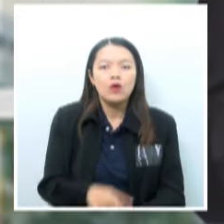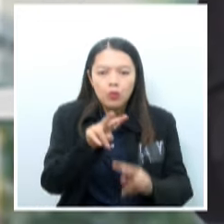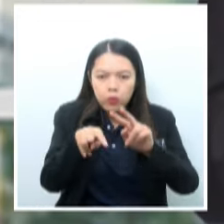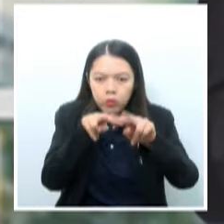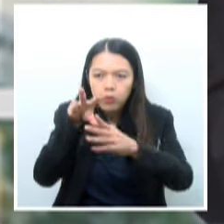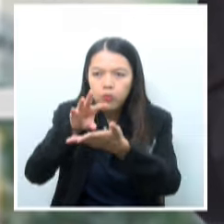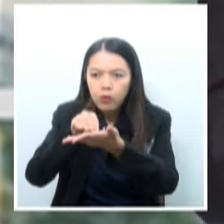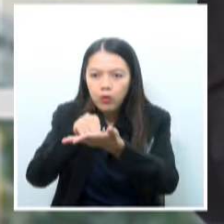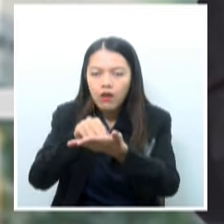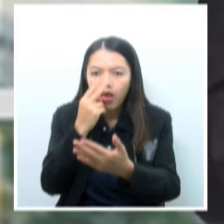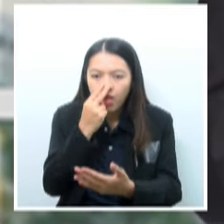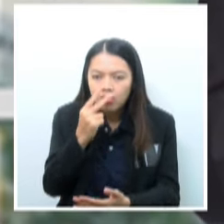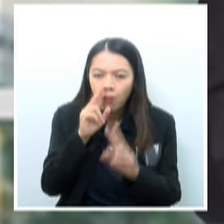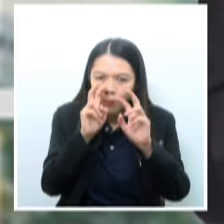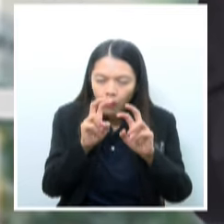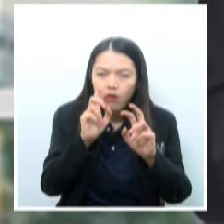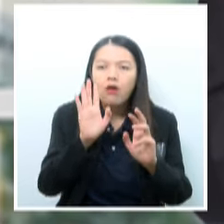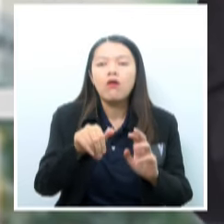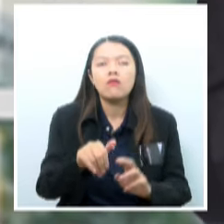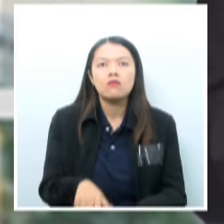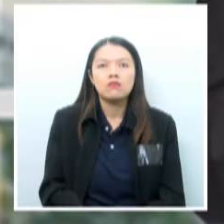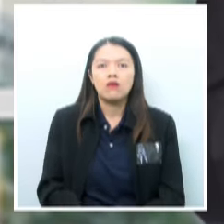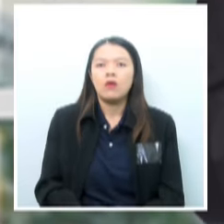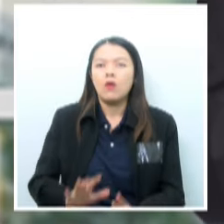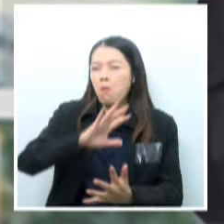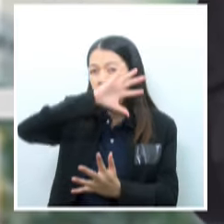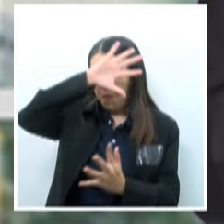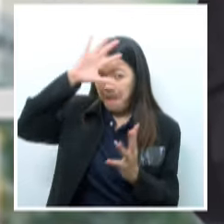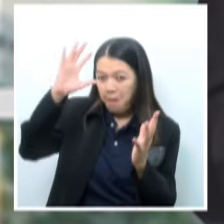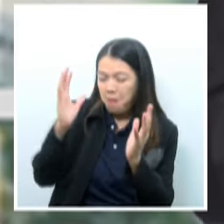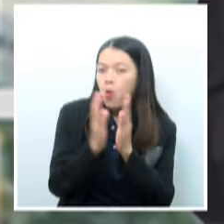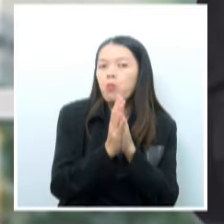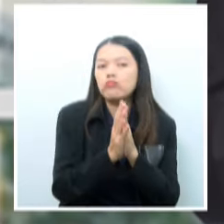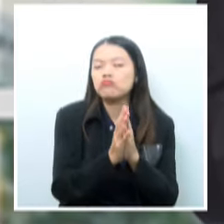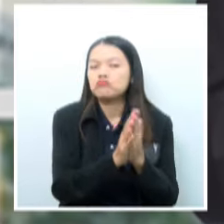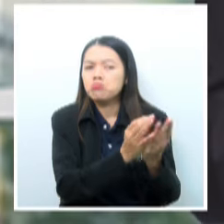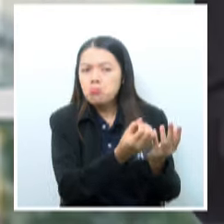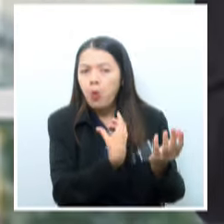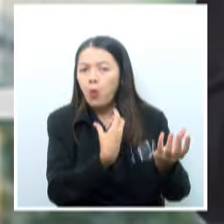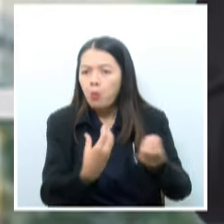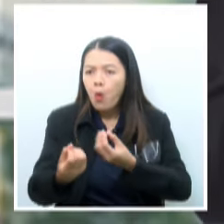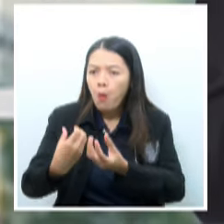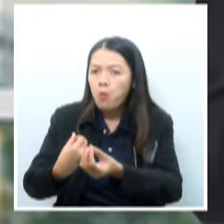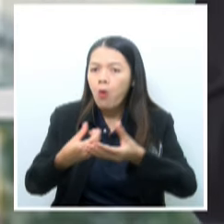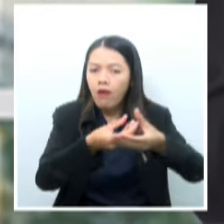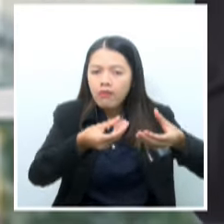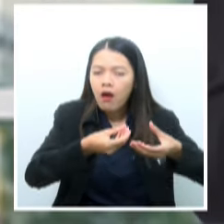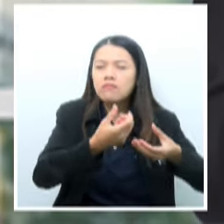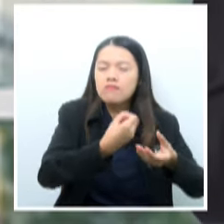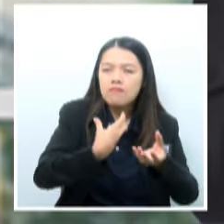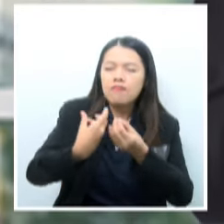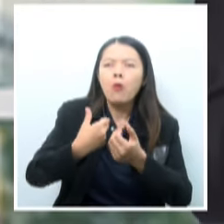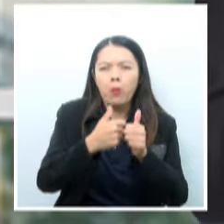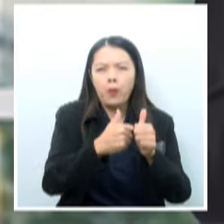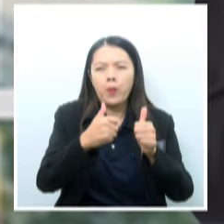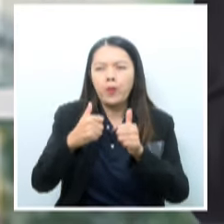ข้อมูลเนี่ยพบว่าภาพรวมเนี่ยหลายเขตก็รายงานเข้ามาได้อย่างดี